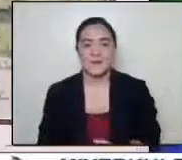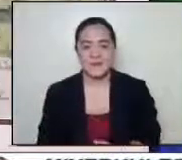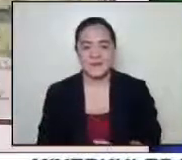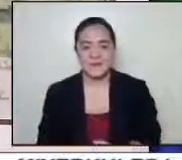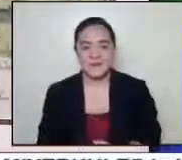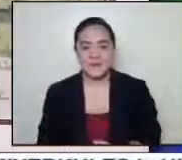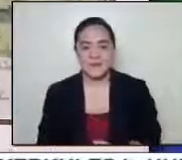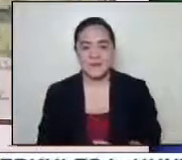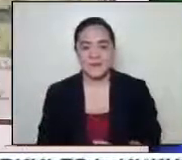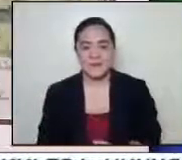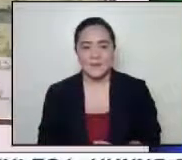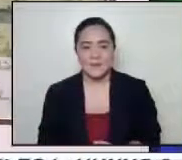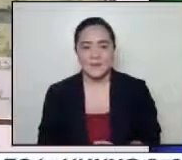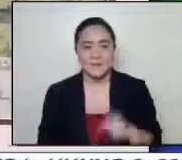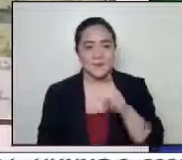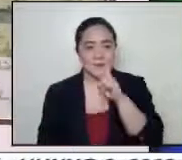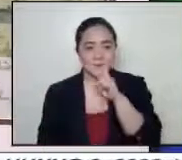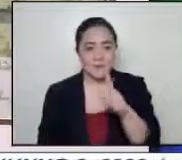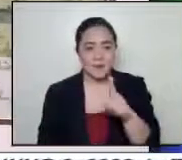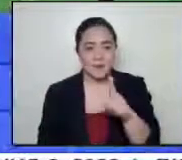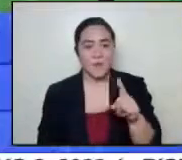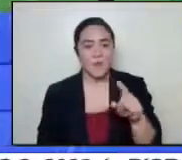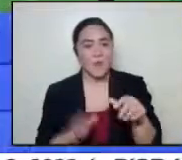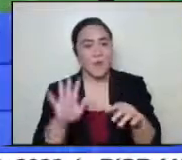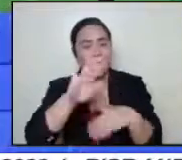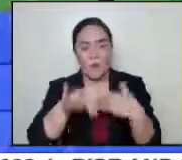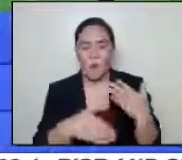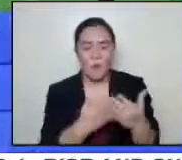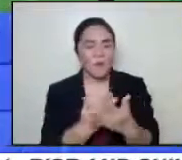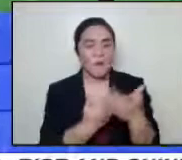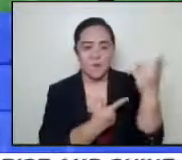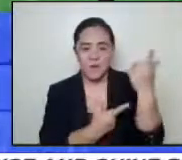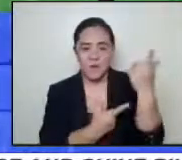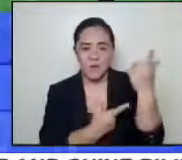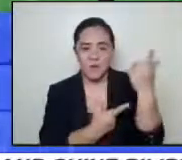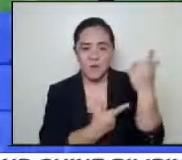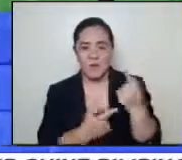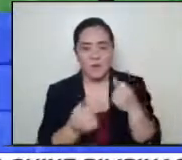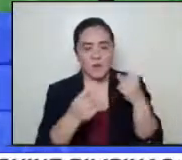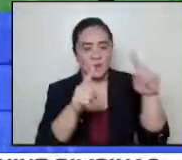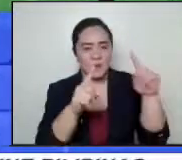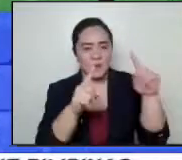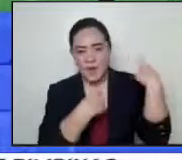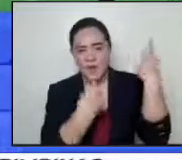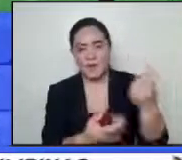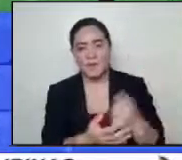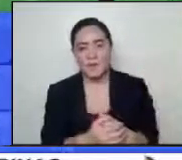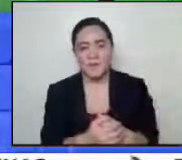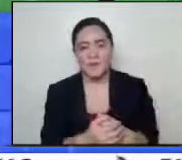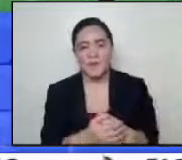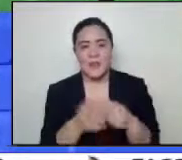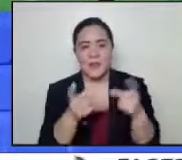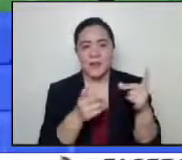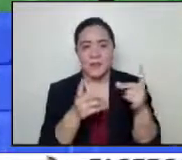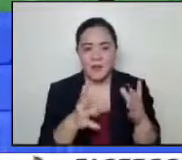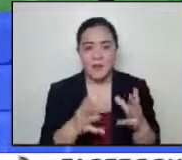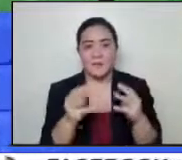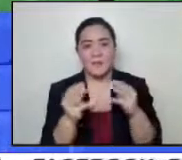Sa lahat ng racket, nilalakit ako event. And director, stage manager, yung